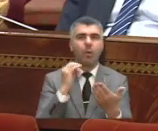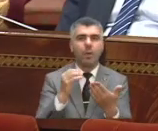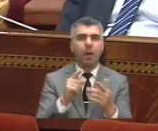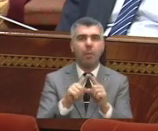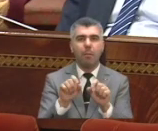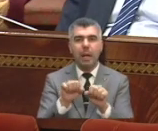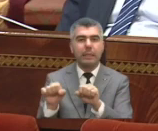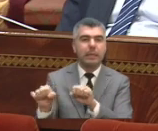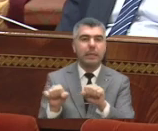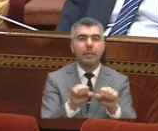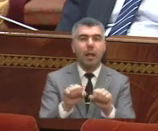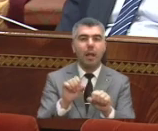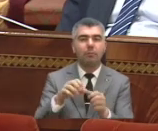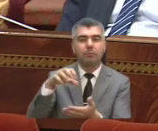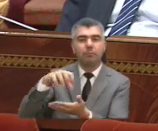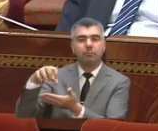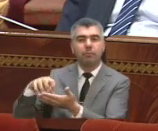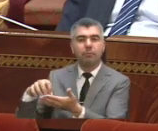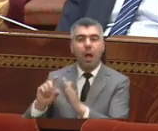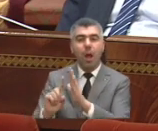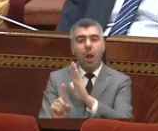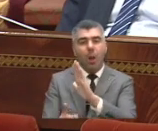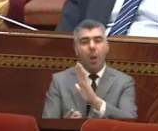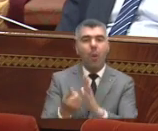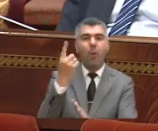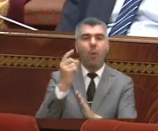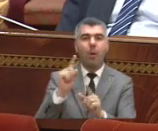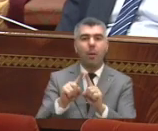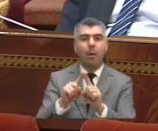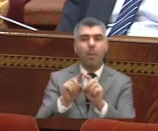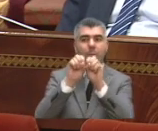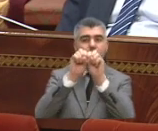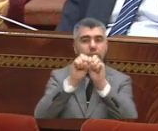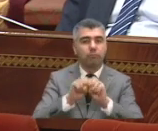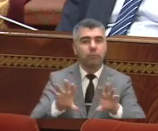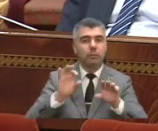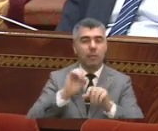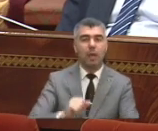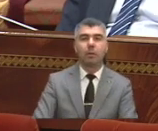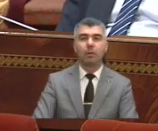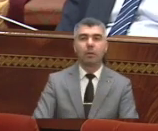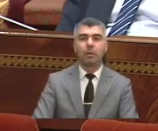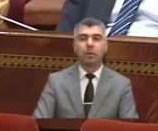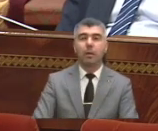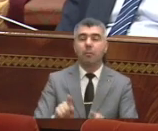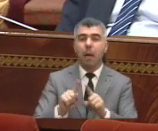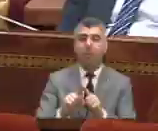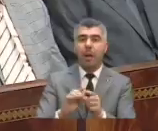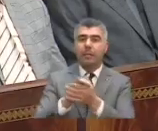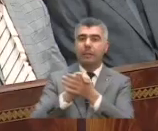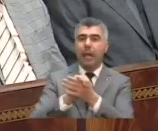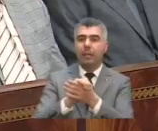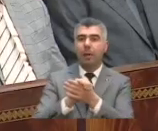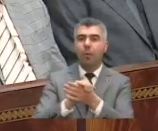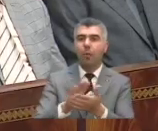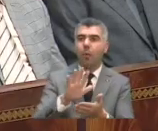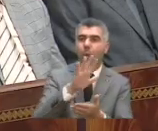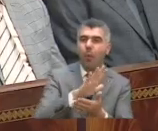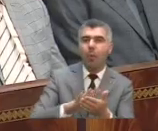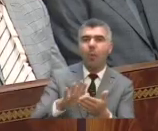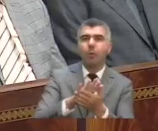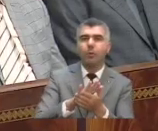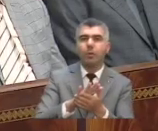الطبيعيه منذ الساعات الاولى لحدوثها في ظل حمله تضامنيه رسميه